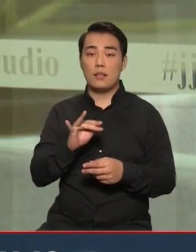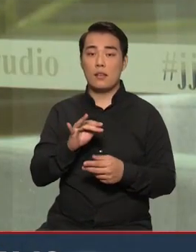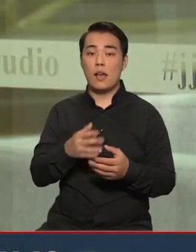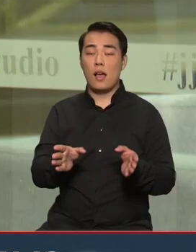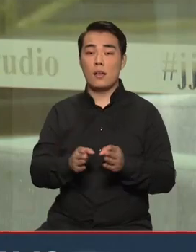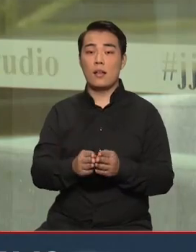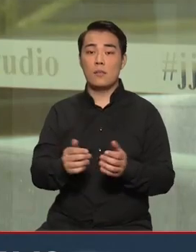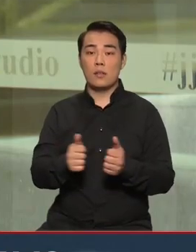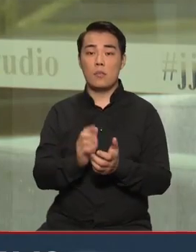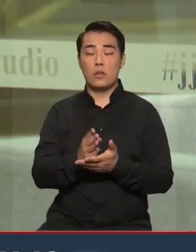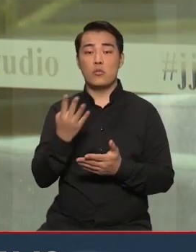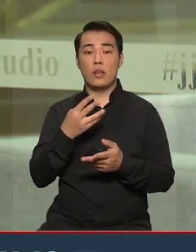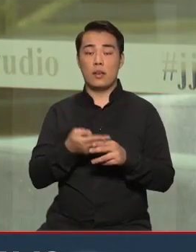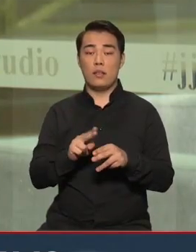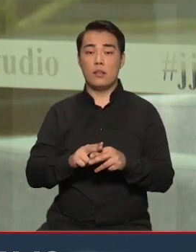тұр. Төртінші бағытта біздің осы